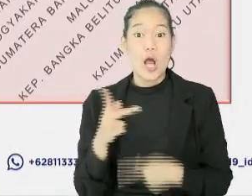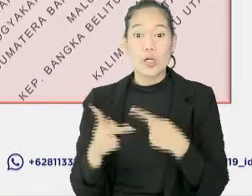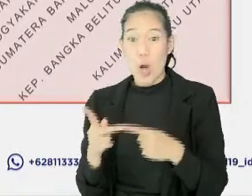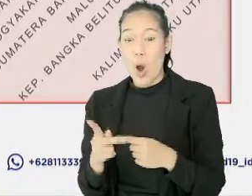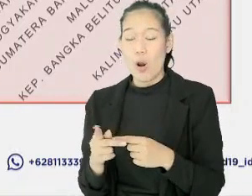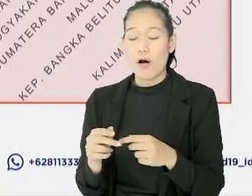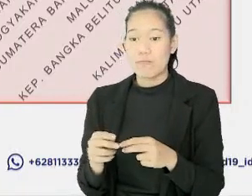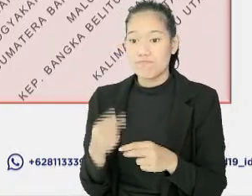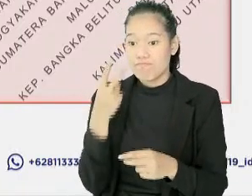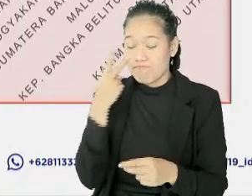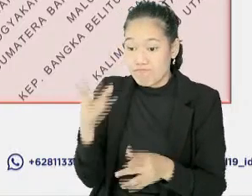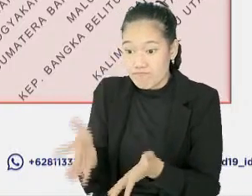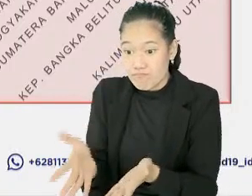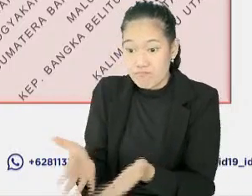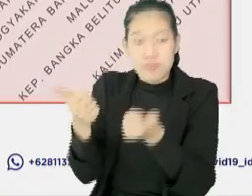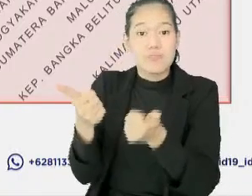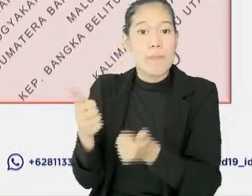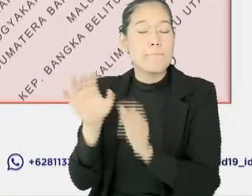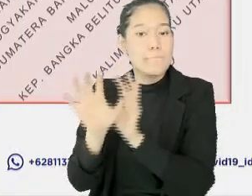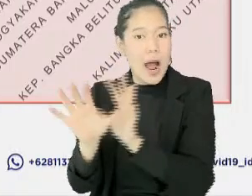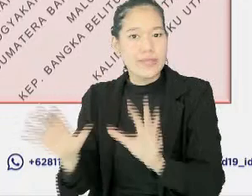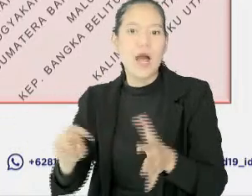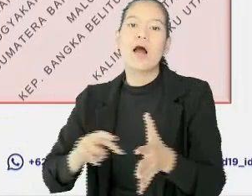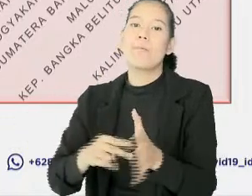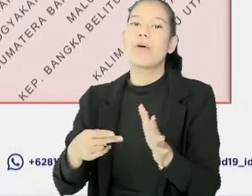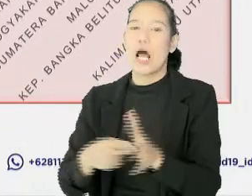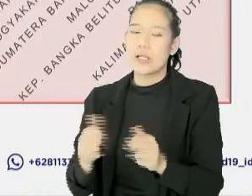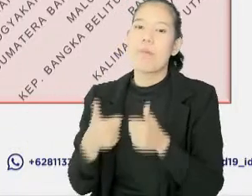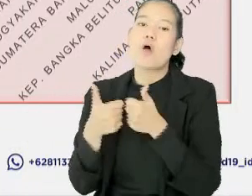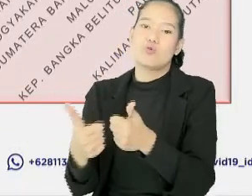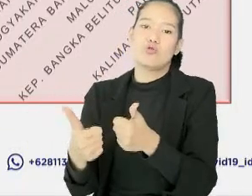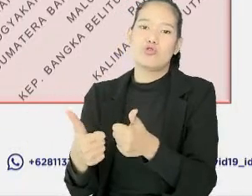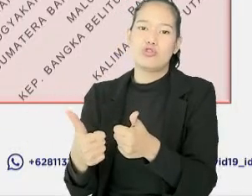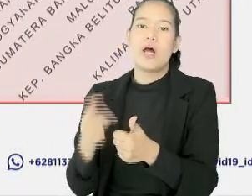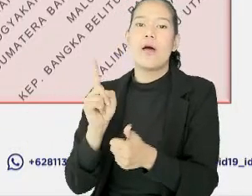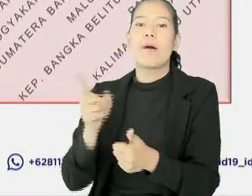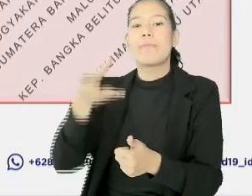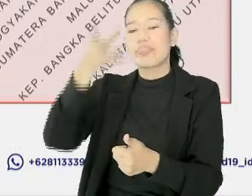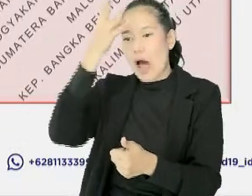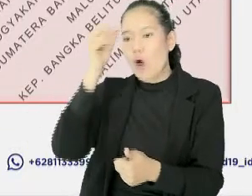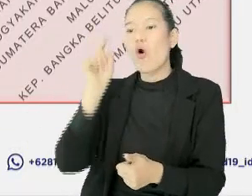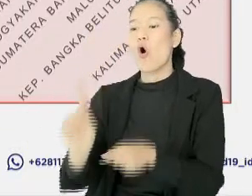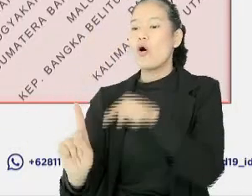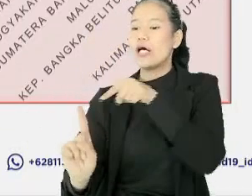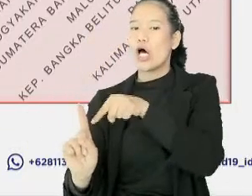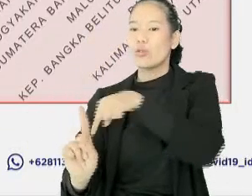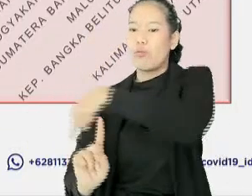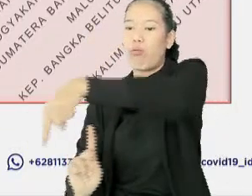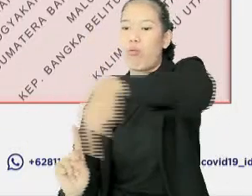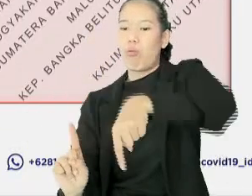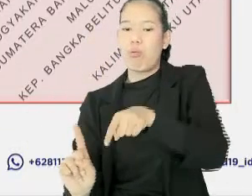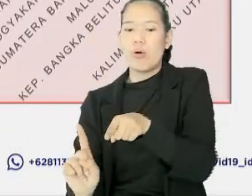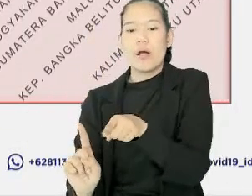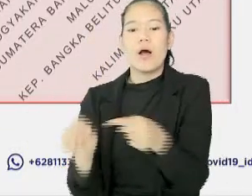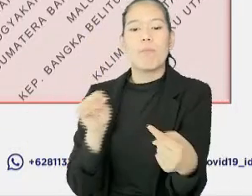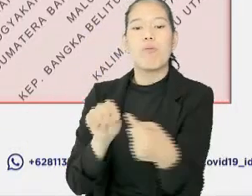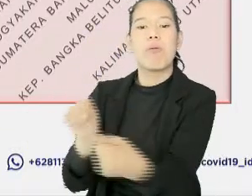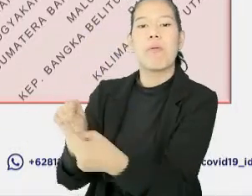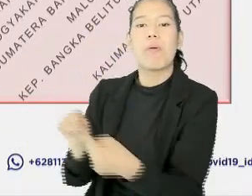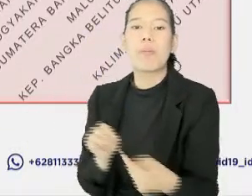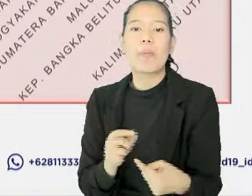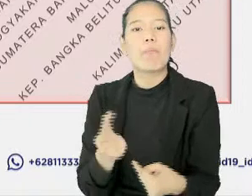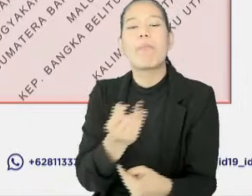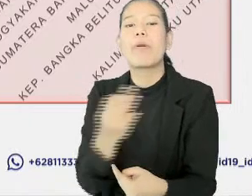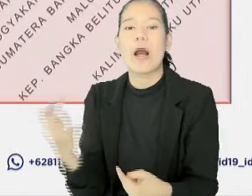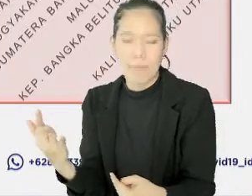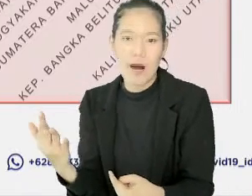banyak semakin baik karena kita jadi mengetahui siapa-siapa yang pernah berkontak punya potensi positif dan menularkan kemudian diperiksa